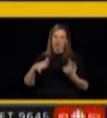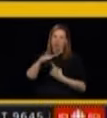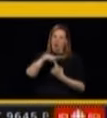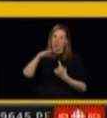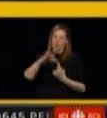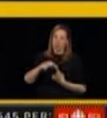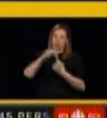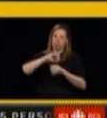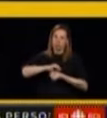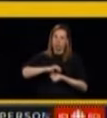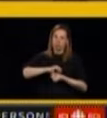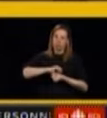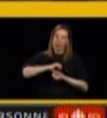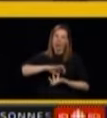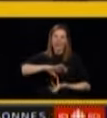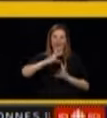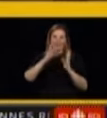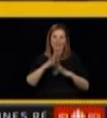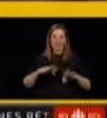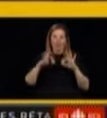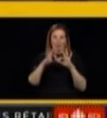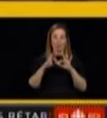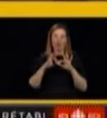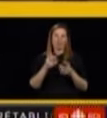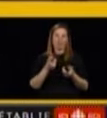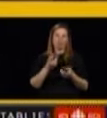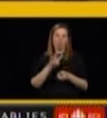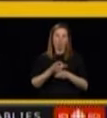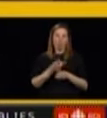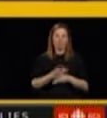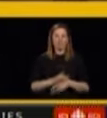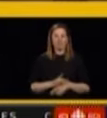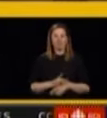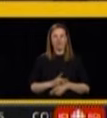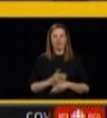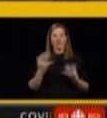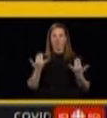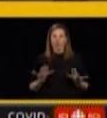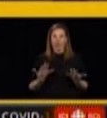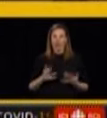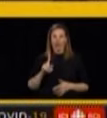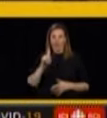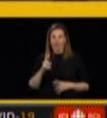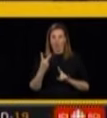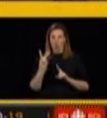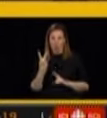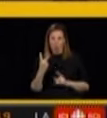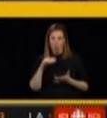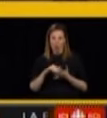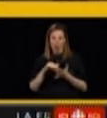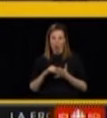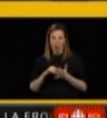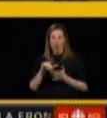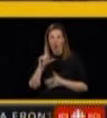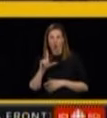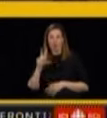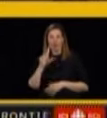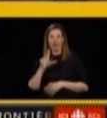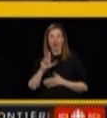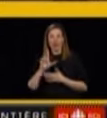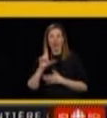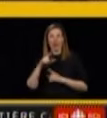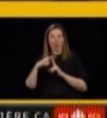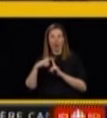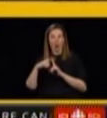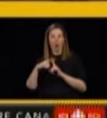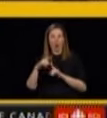de la pandémie. Merci. Je peux prendre peut-être deux questions additionnelles, à commencer par M. Lacroix, Cogeco Nouvelles. Mme McCann,